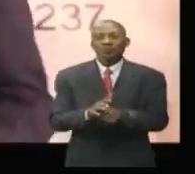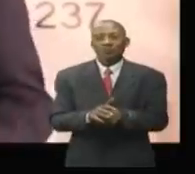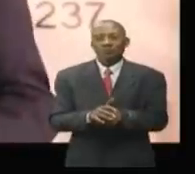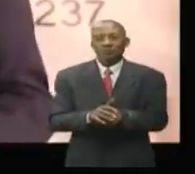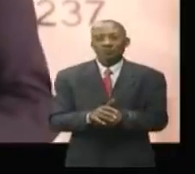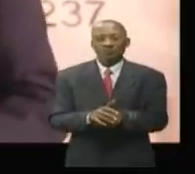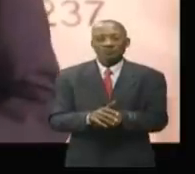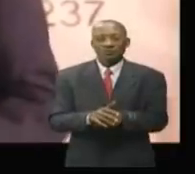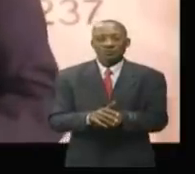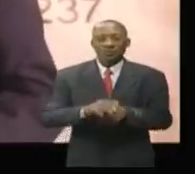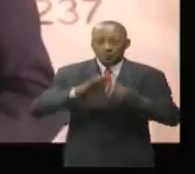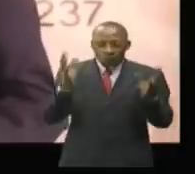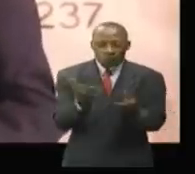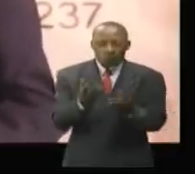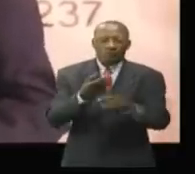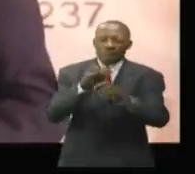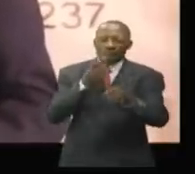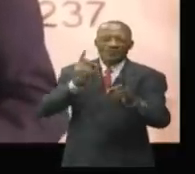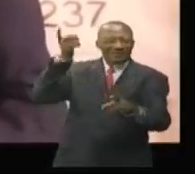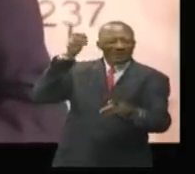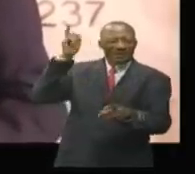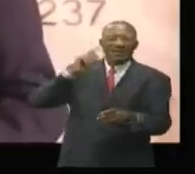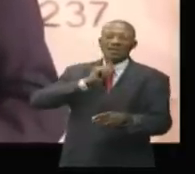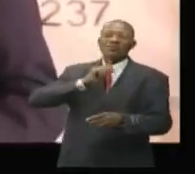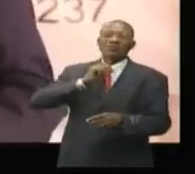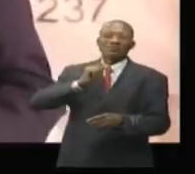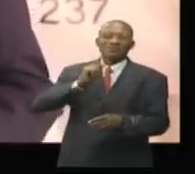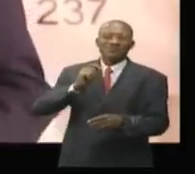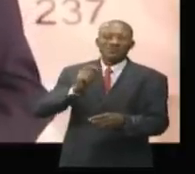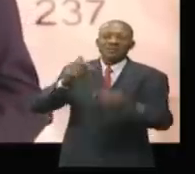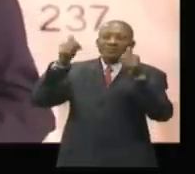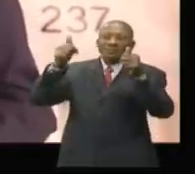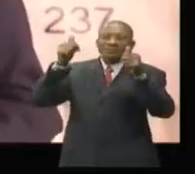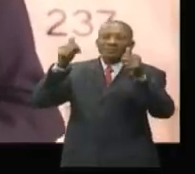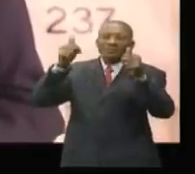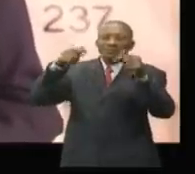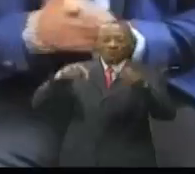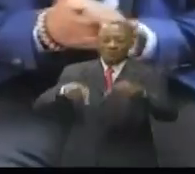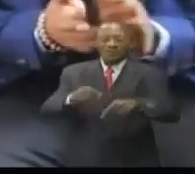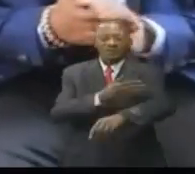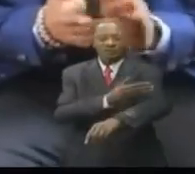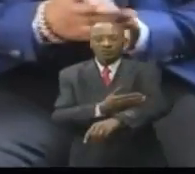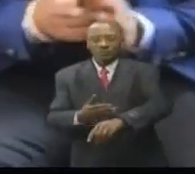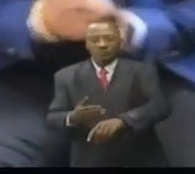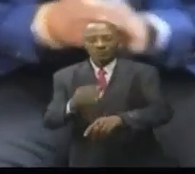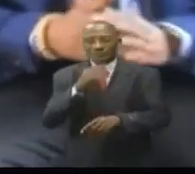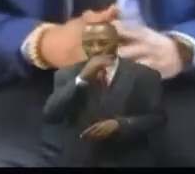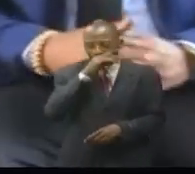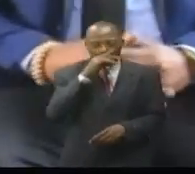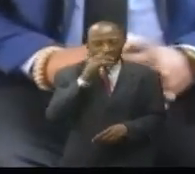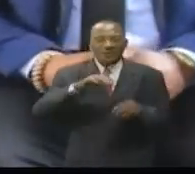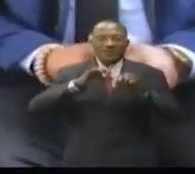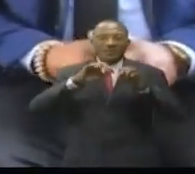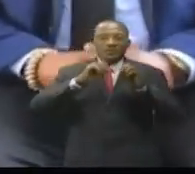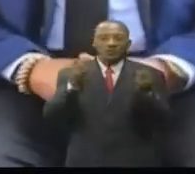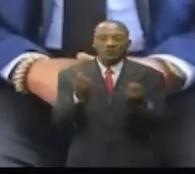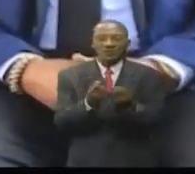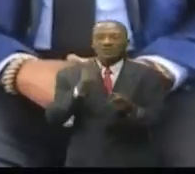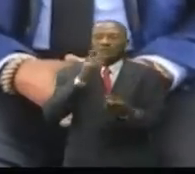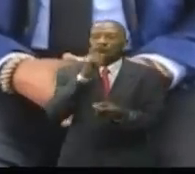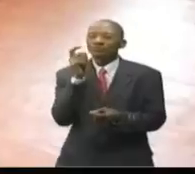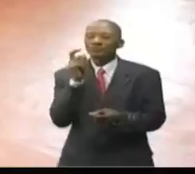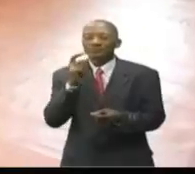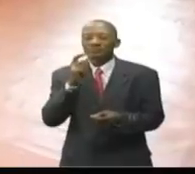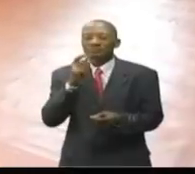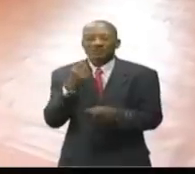colonisation, d'où cette perte de compétitivité, même dans l'agroforesterie, les usines de transformation des bois